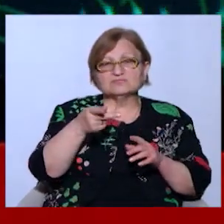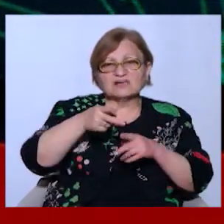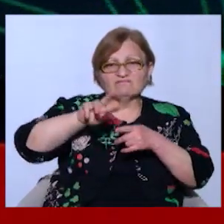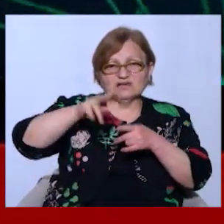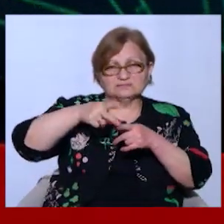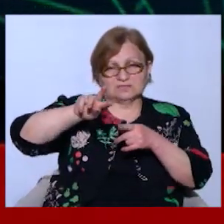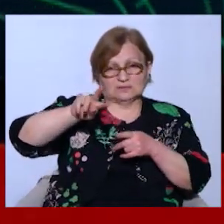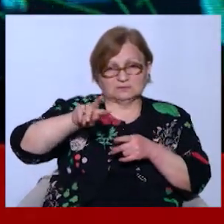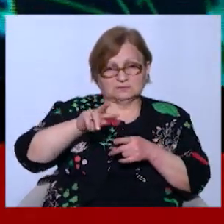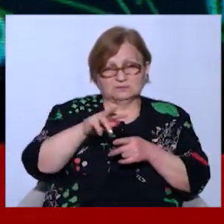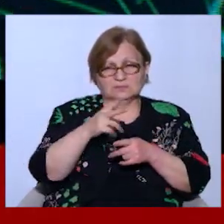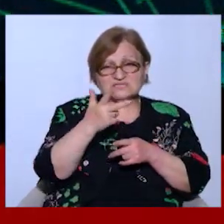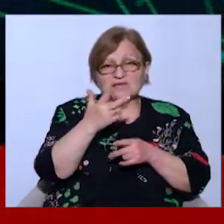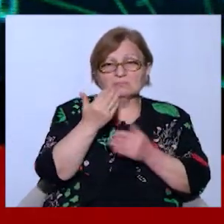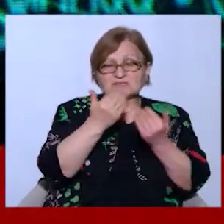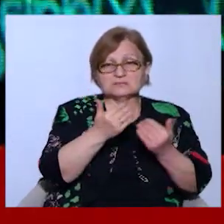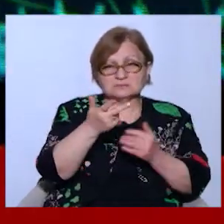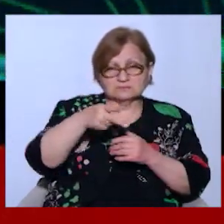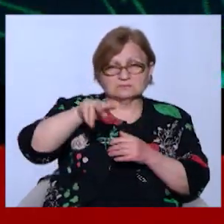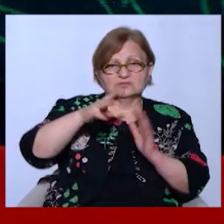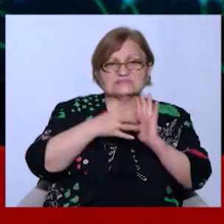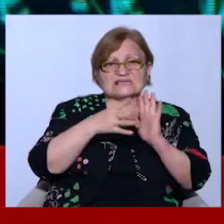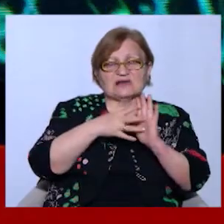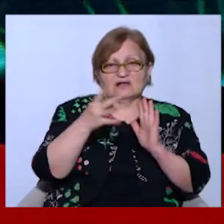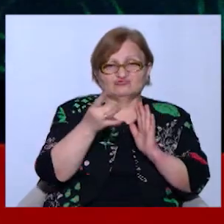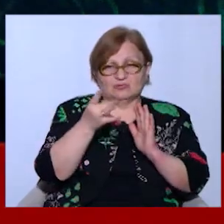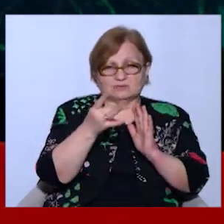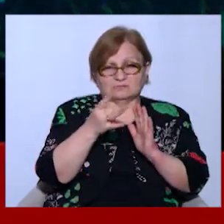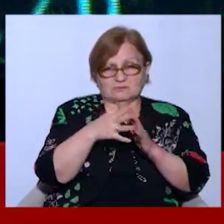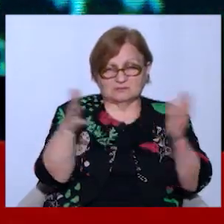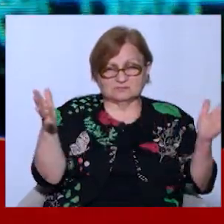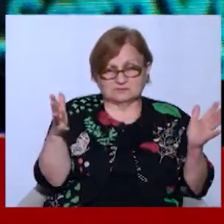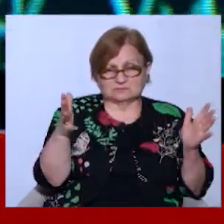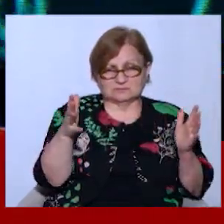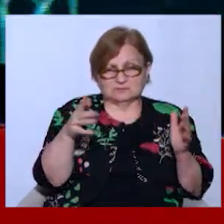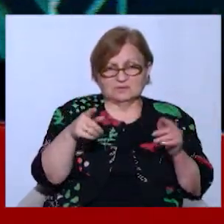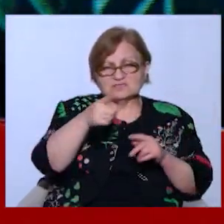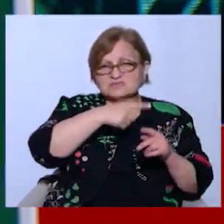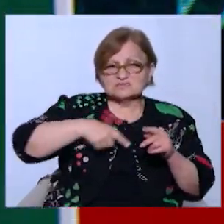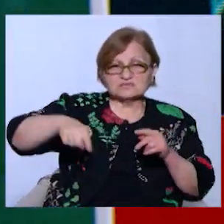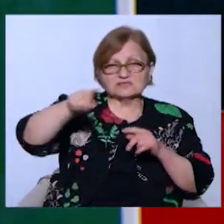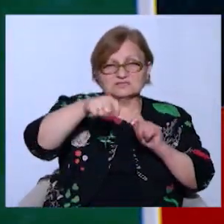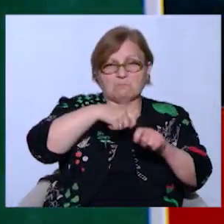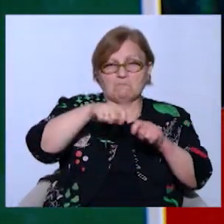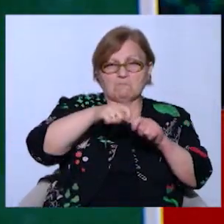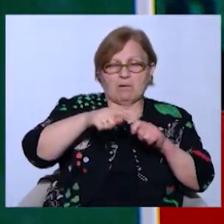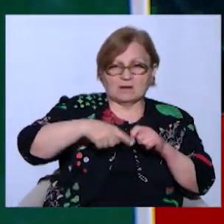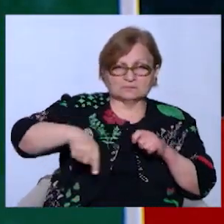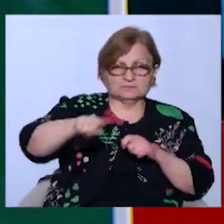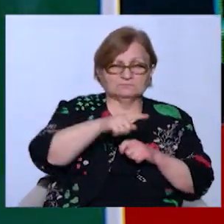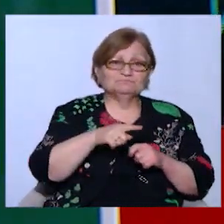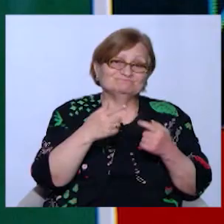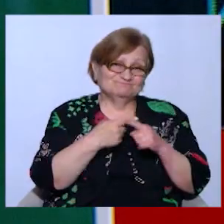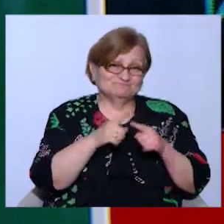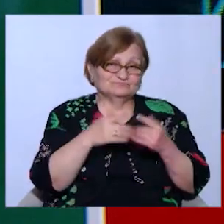ანუ 3-ჯერ გავზარდე, 3-ის კვადრატჯერ, 9-ჯერ გაიზარდა წრის ფართობი. აი დღევანდელი ეს